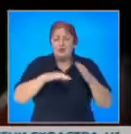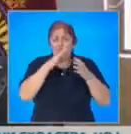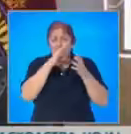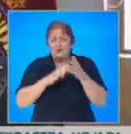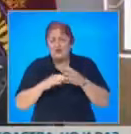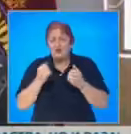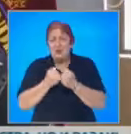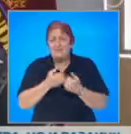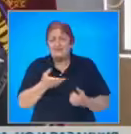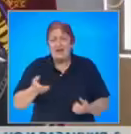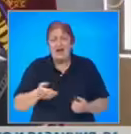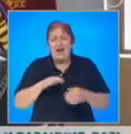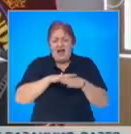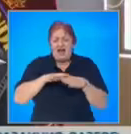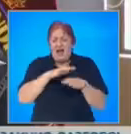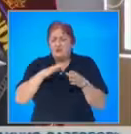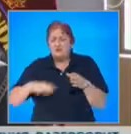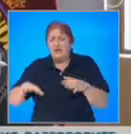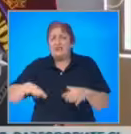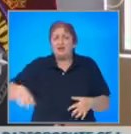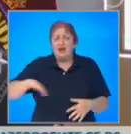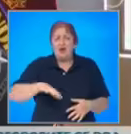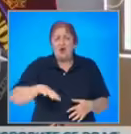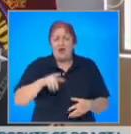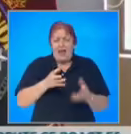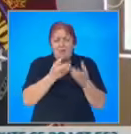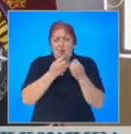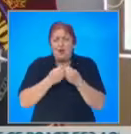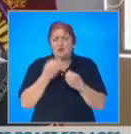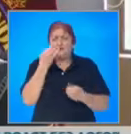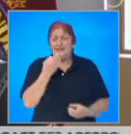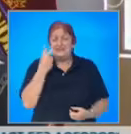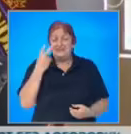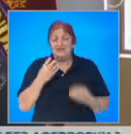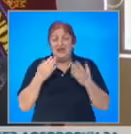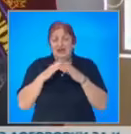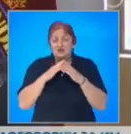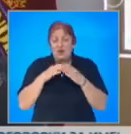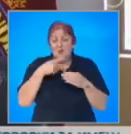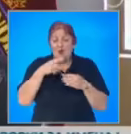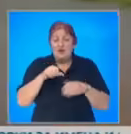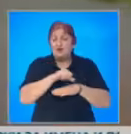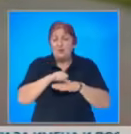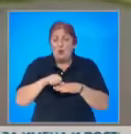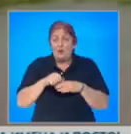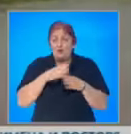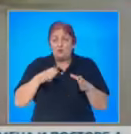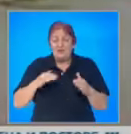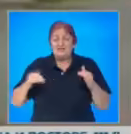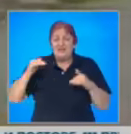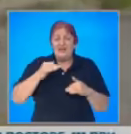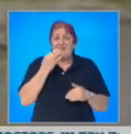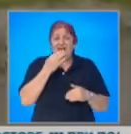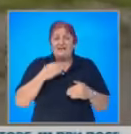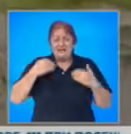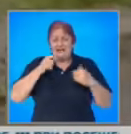свлачища места. Кално свлачище в района на щата е погълнало 32 къщи. Провеждаме операция. Открити са над